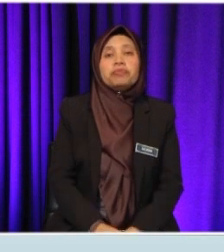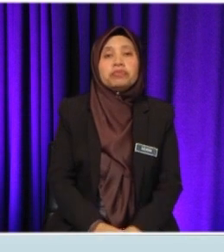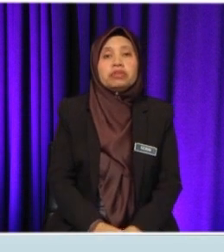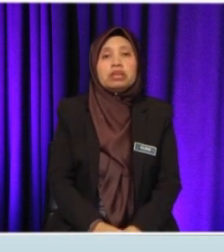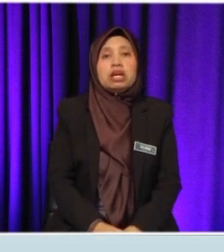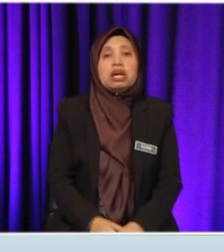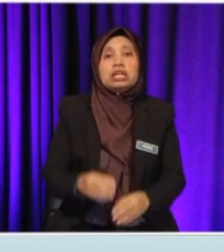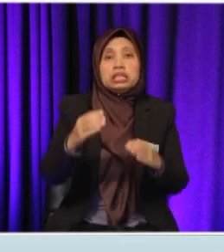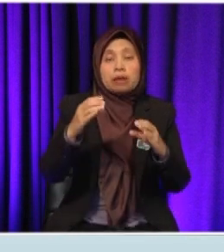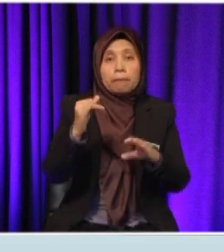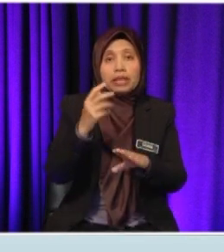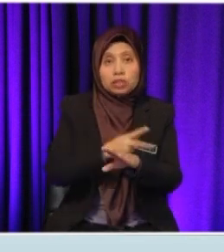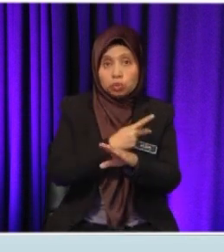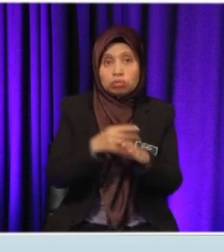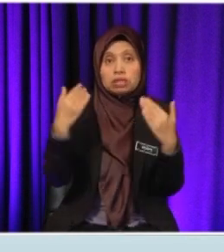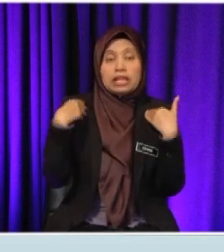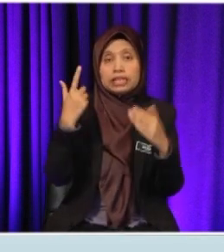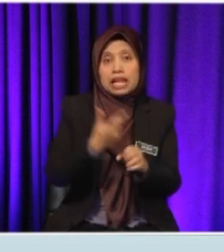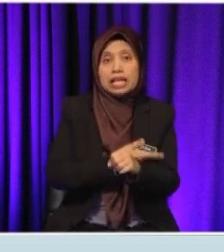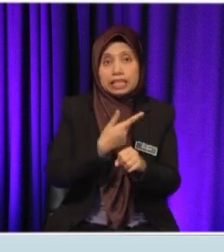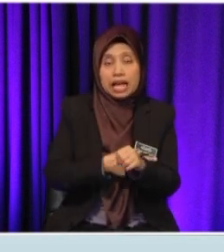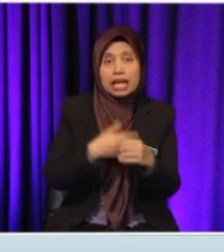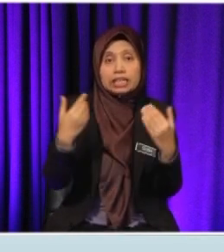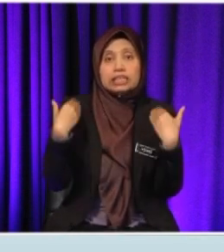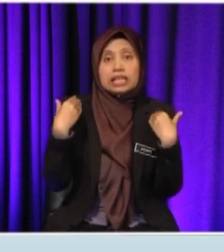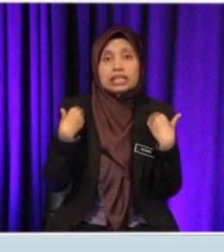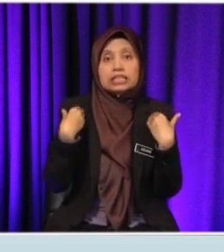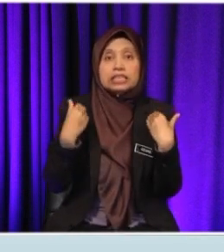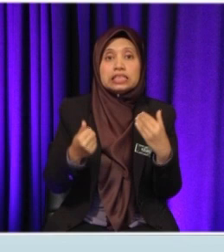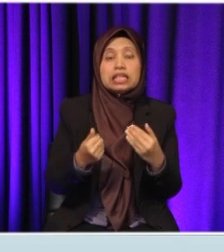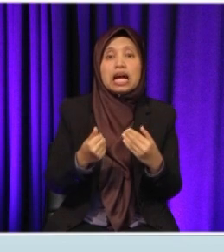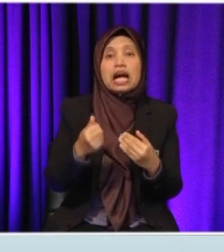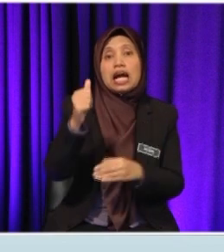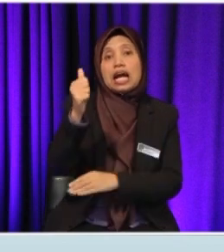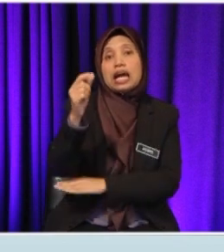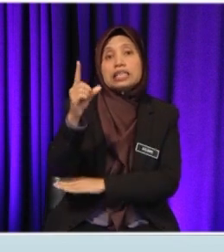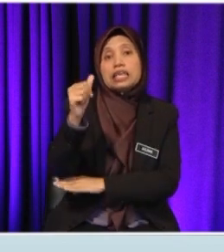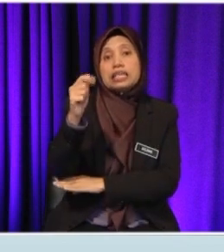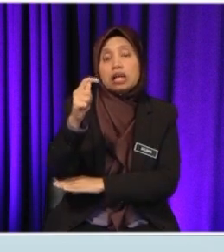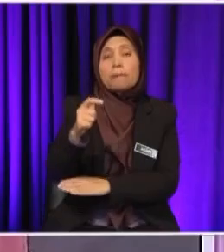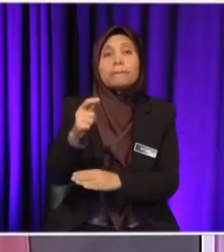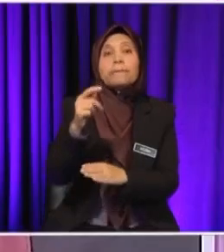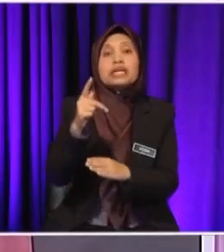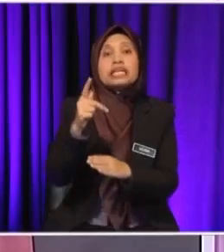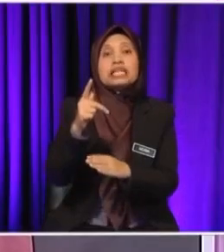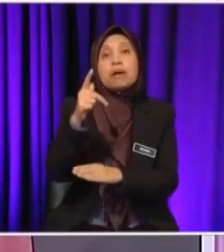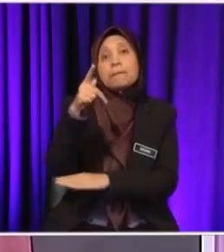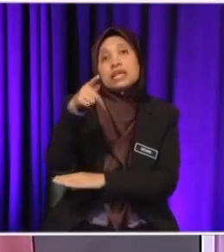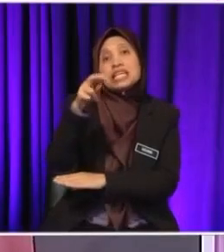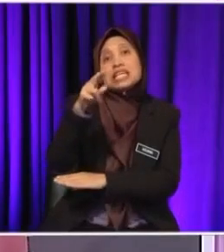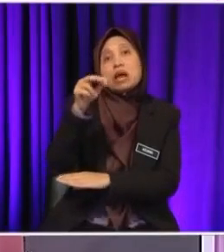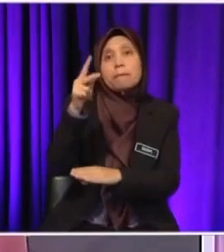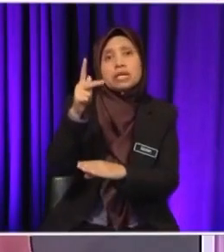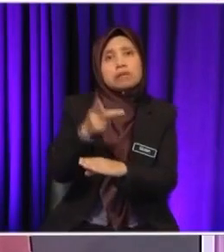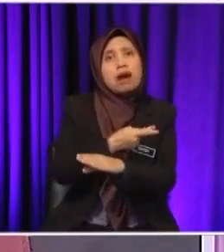jenis-jenis pantun, kita ada pantun nasihat, kita ada pantun adat, agama, jenaka dan juga peribahasa. Okey,